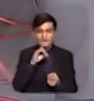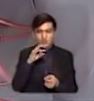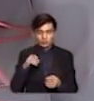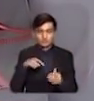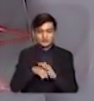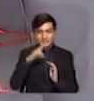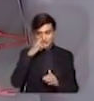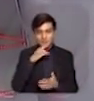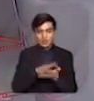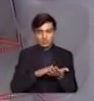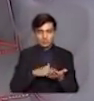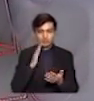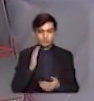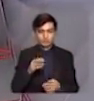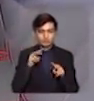де жалғаса бермек.